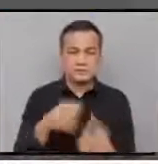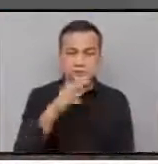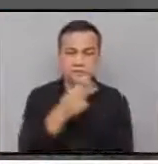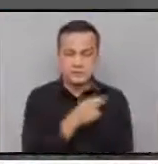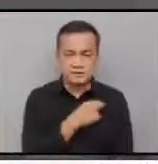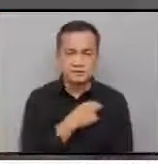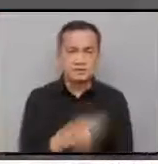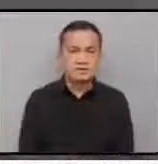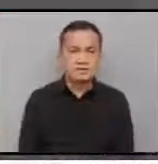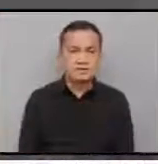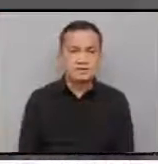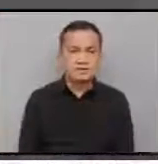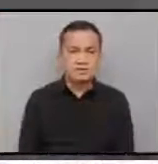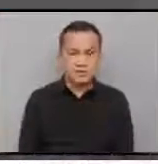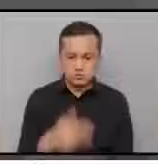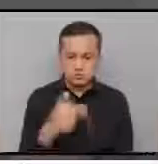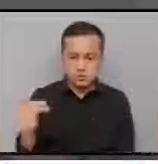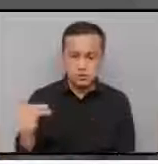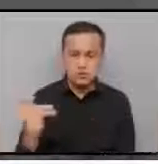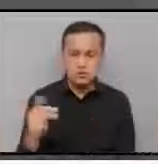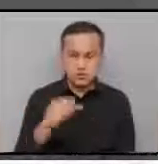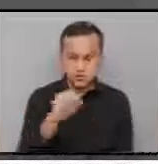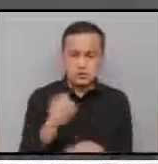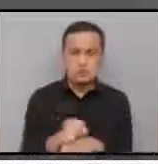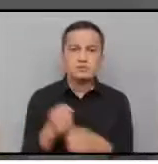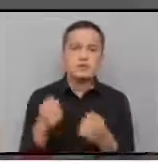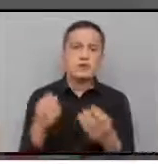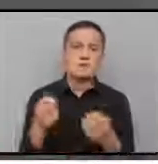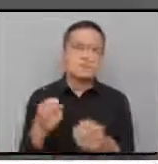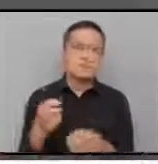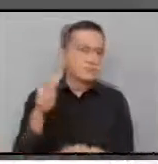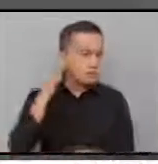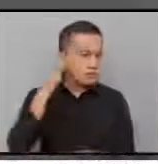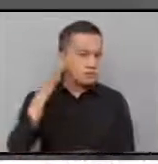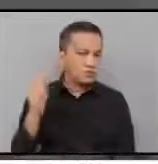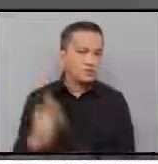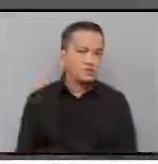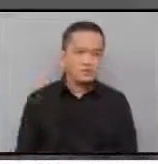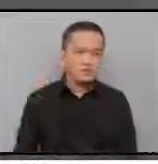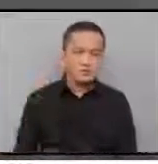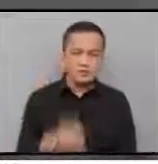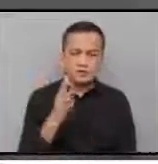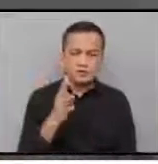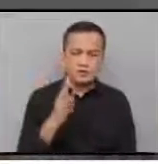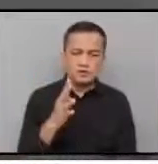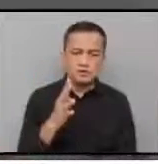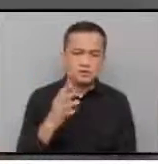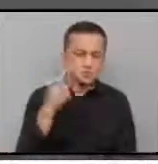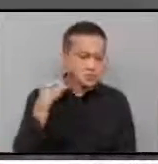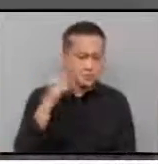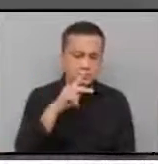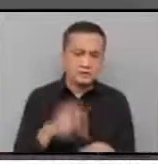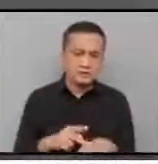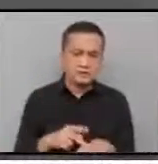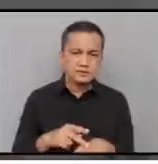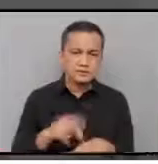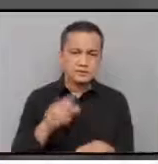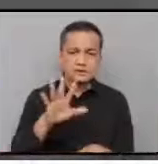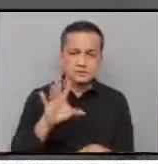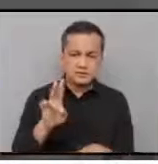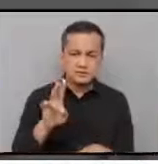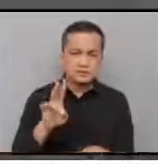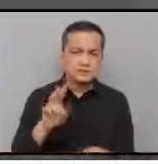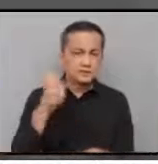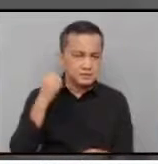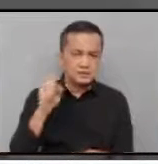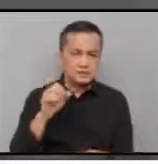ng ginto ng Indonesia at Singapore. As of 10 p.m. kagabi, meron ng 40 golds ang Pilipinas, 57 silver at 78